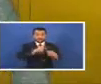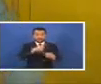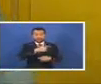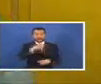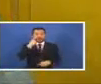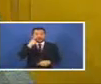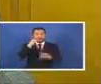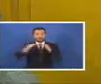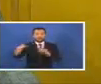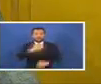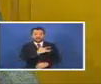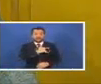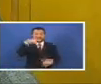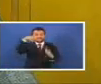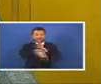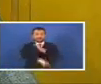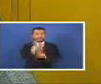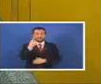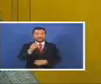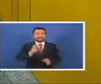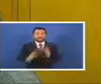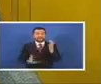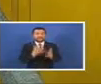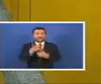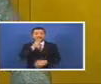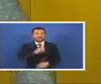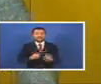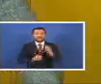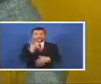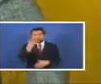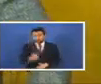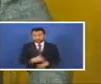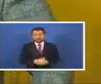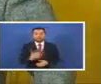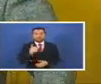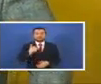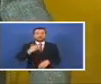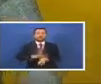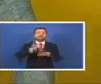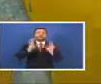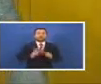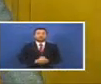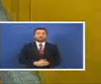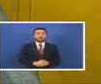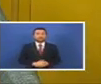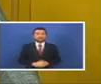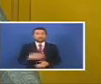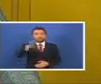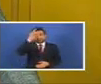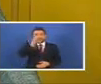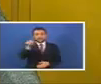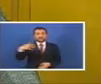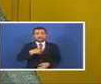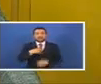kamu vicdanında derin bir yara ve öfkeye yol açınca, biz yapmadık,